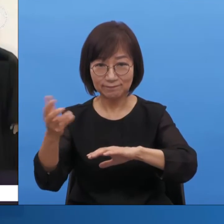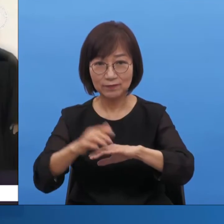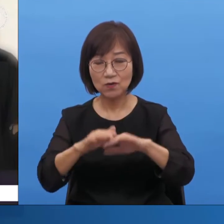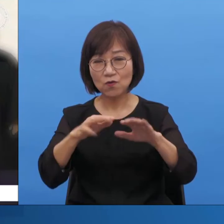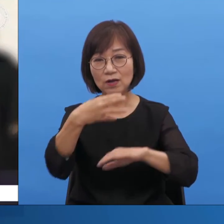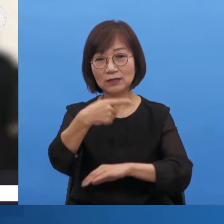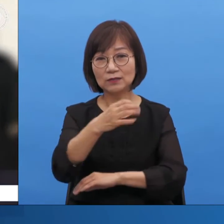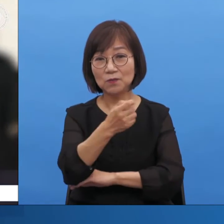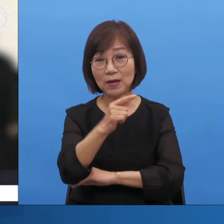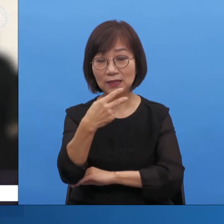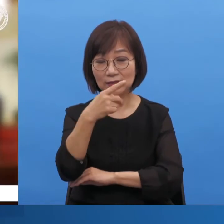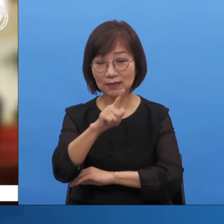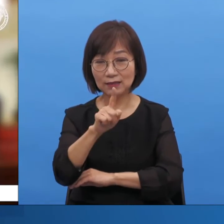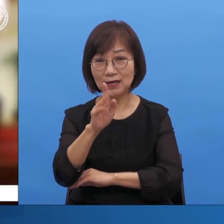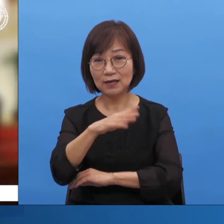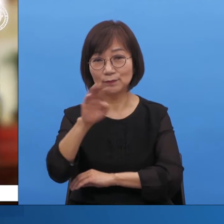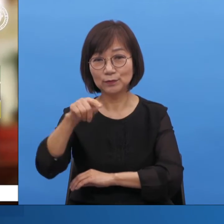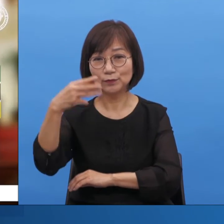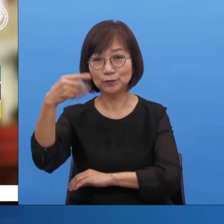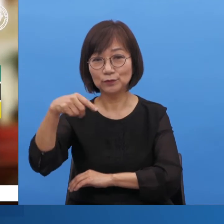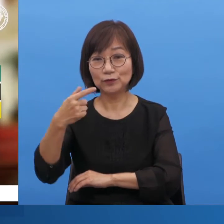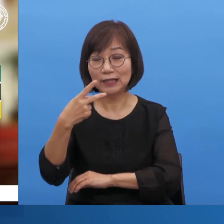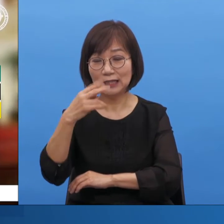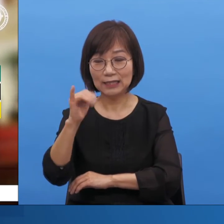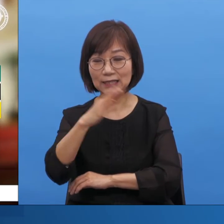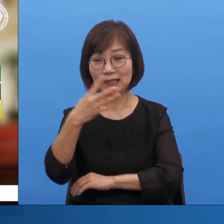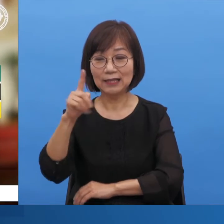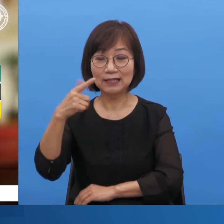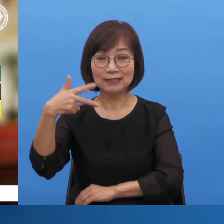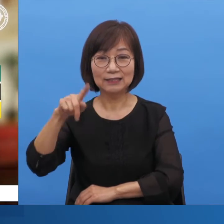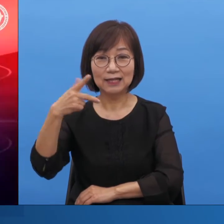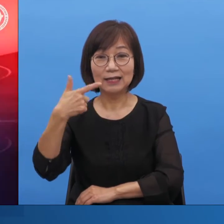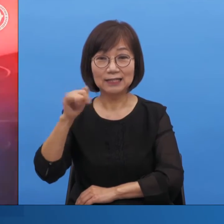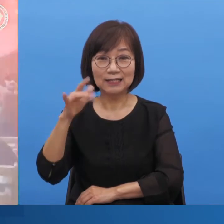주는 르완다와 부룬디, 탄자니아, 모잠비크를 소개합니다.